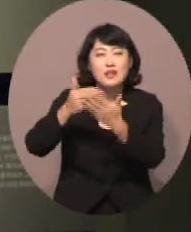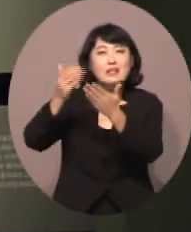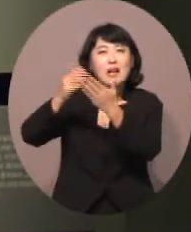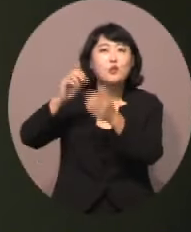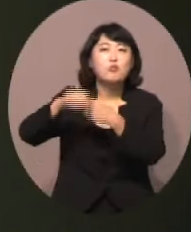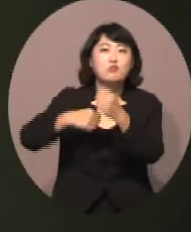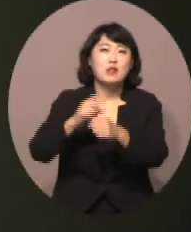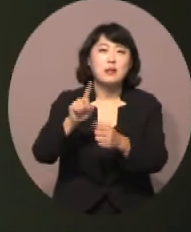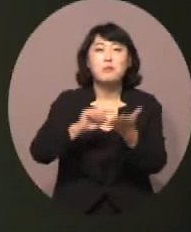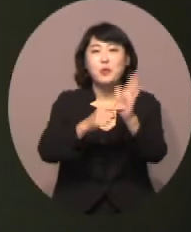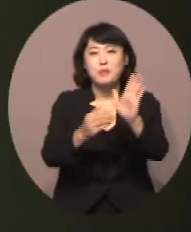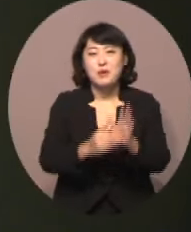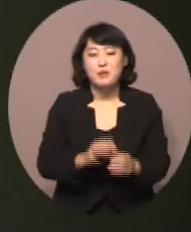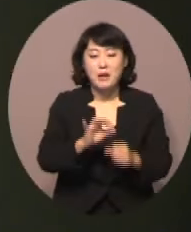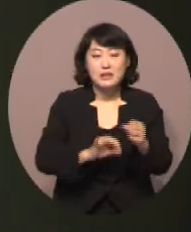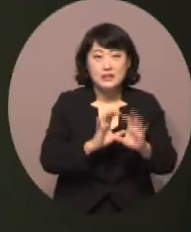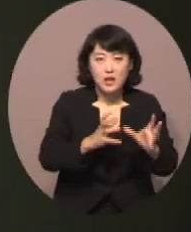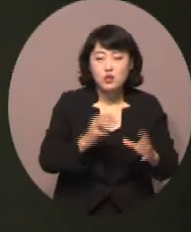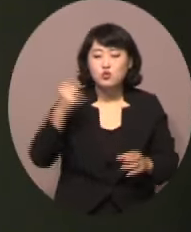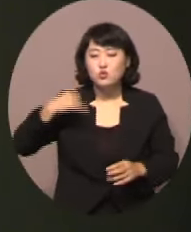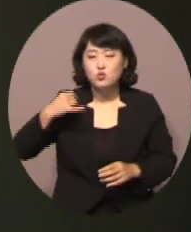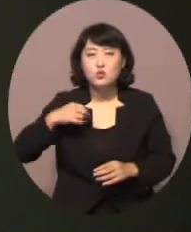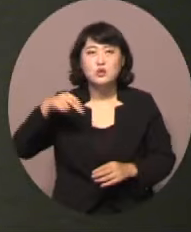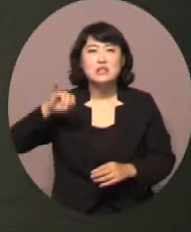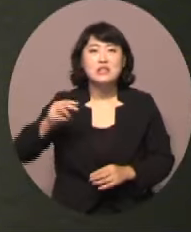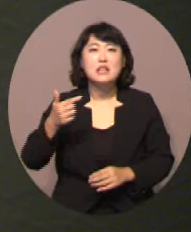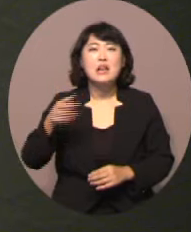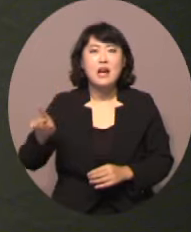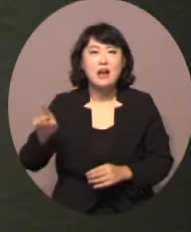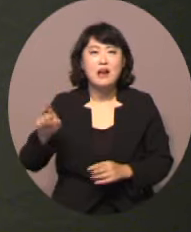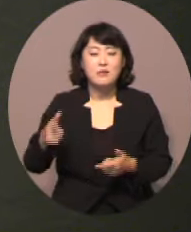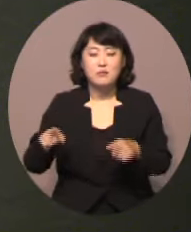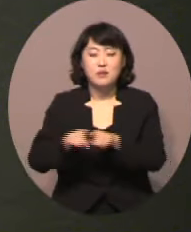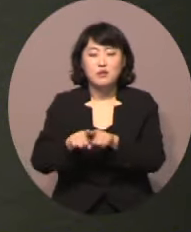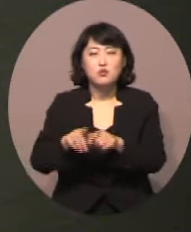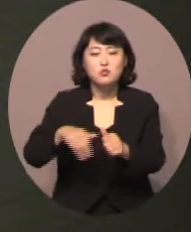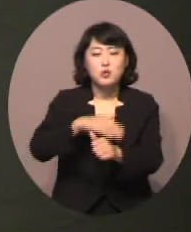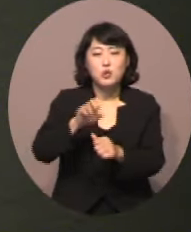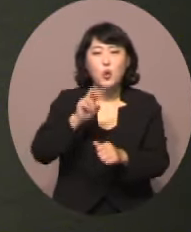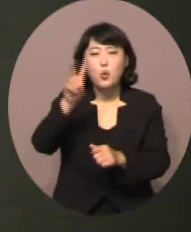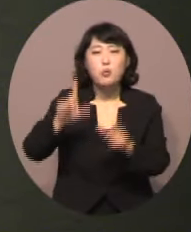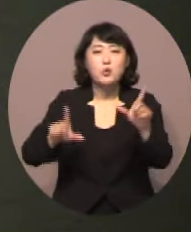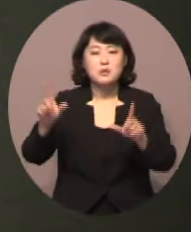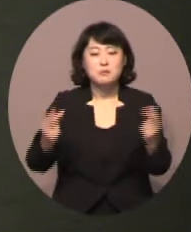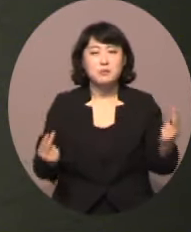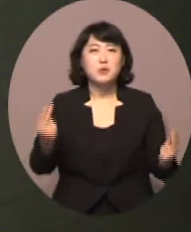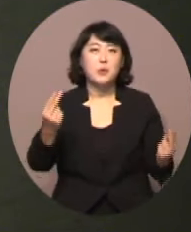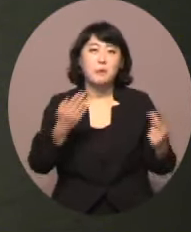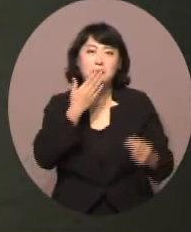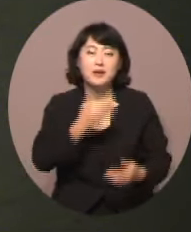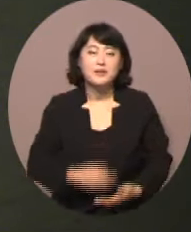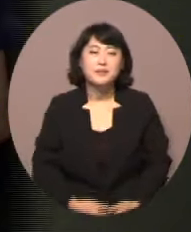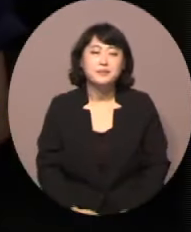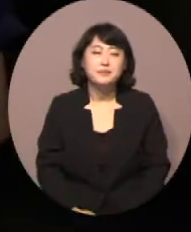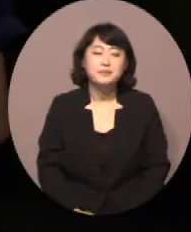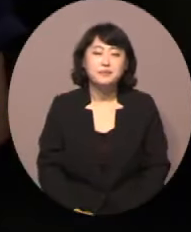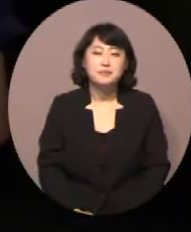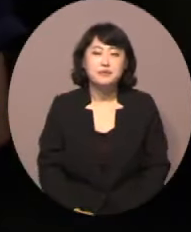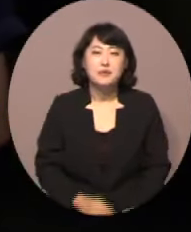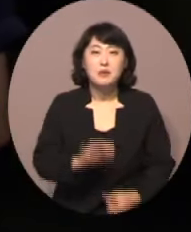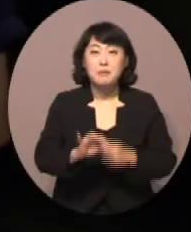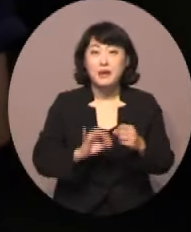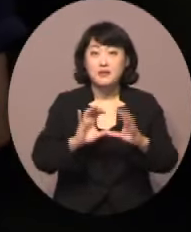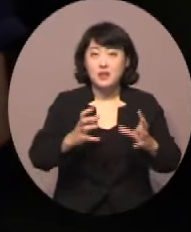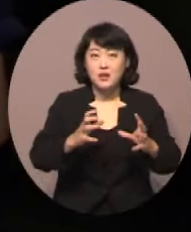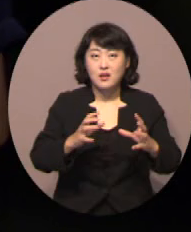물론 백제뿐 아니라 중국과 신라 등 주변 국가가 생각한 용의 모습도 비교해 볼 수 있습니다. 백제의